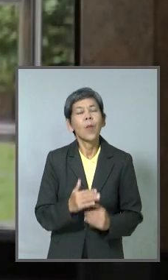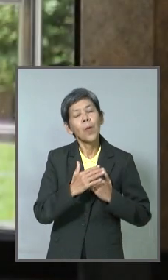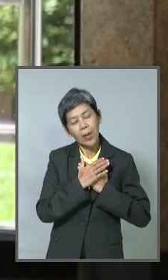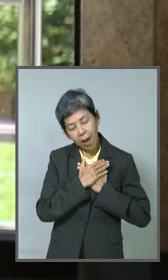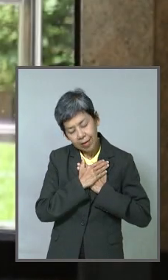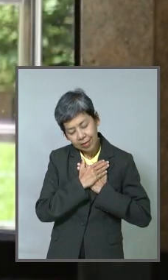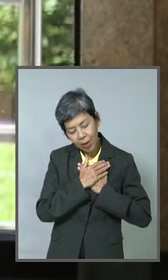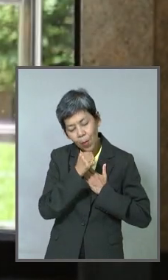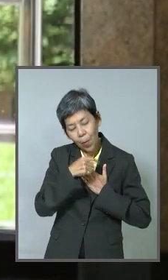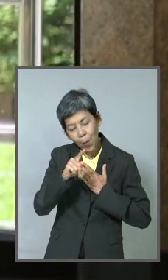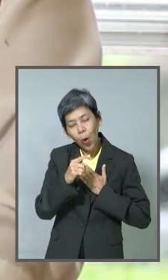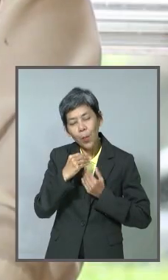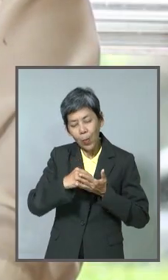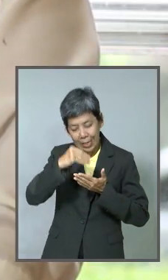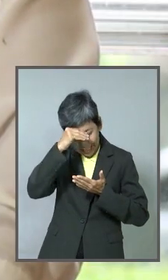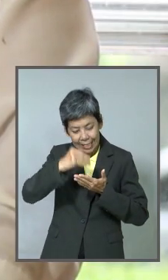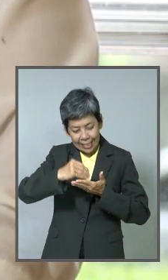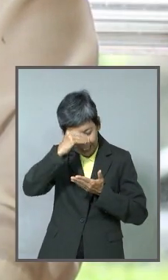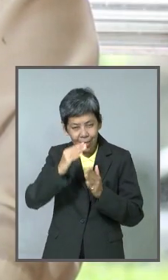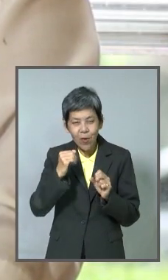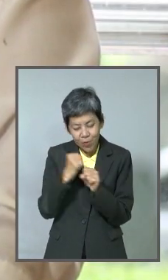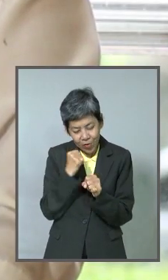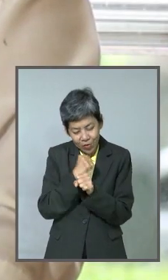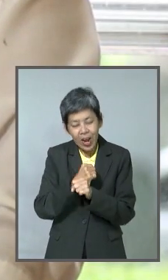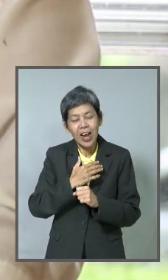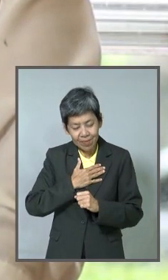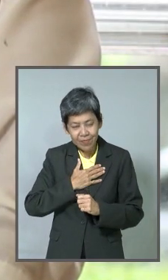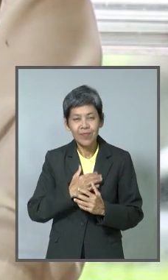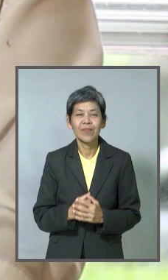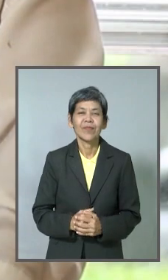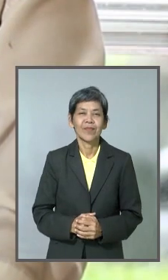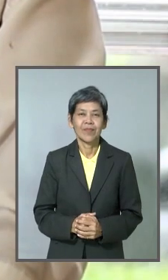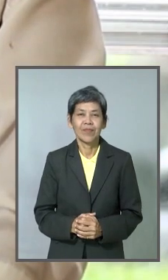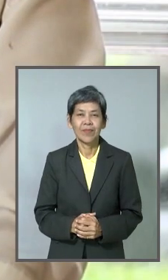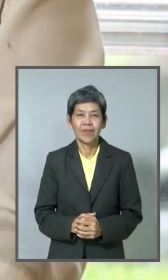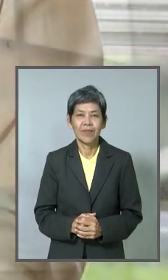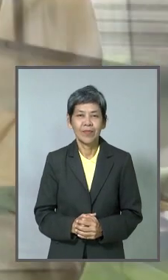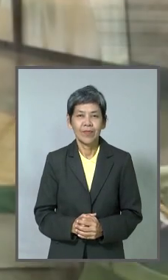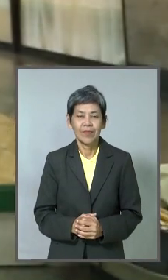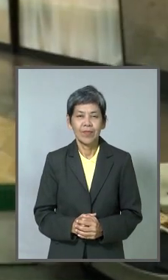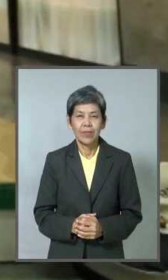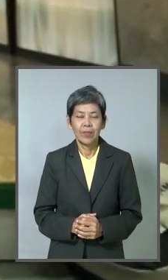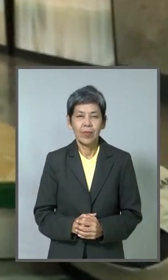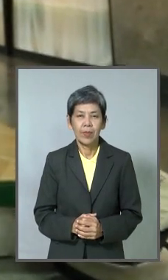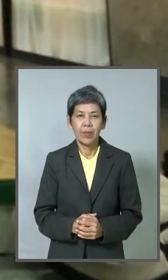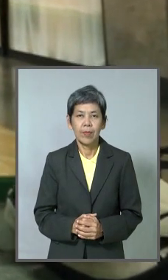ก็ผมบอกว่าผมรักปู่ครับแล้วผมจะตั้งใจเรียนตั้งใจซ้อมครับ